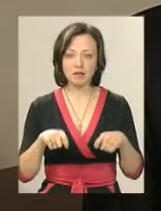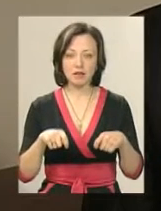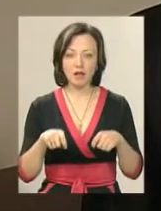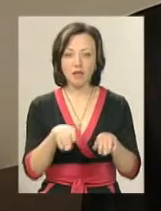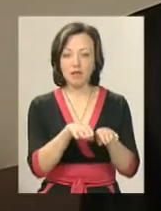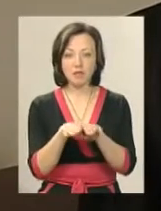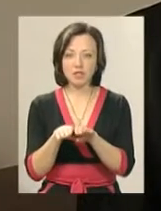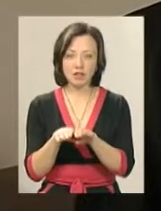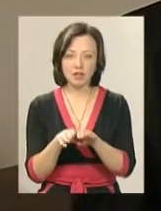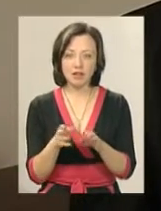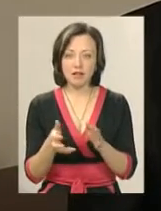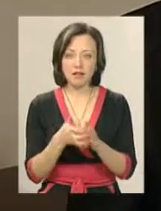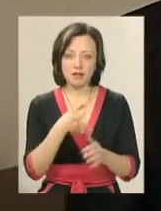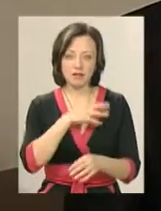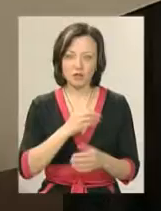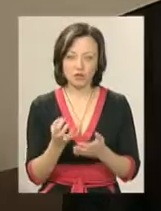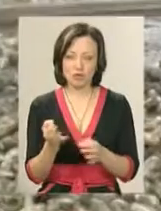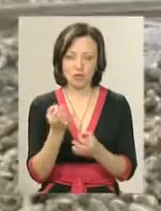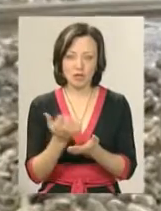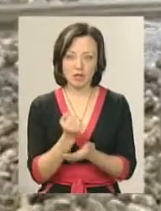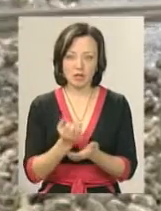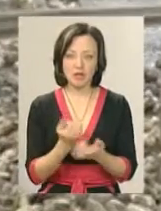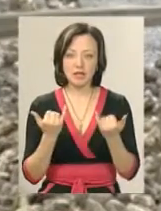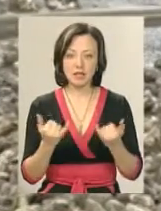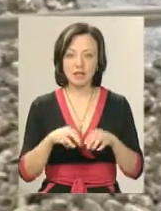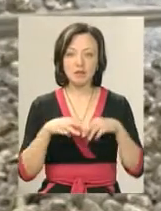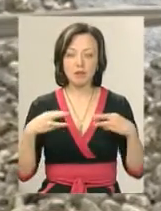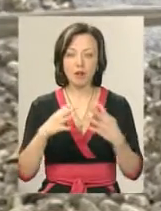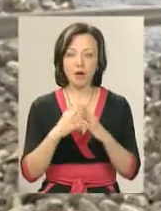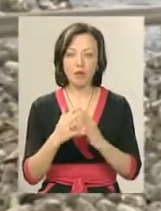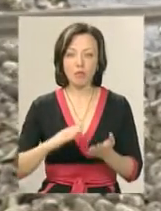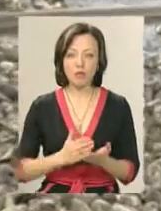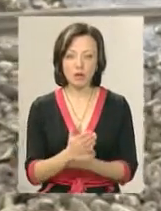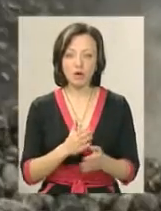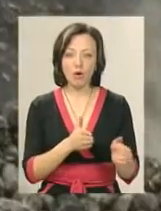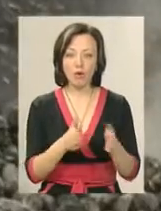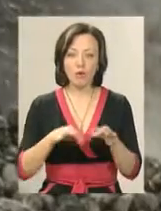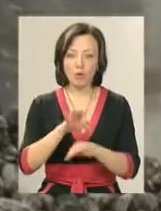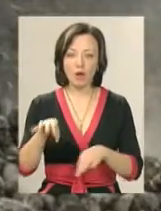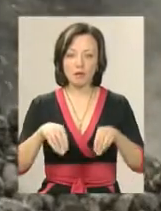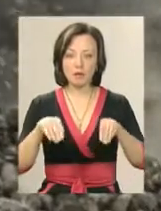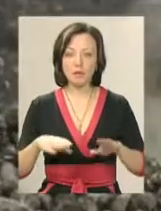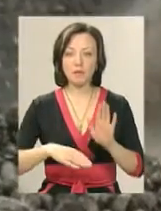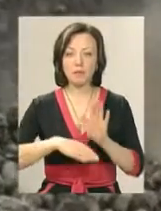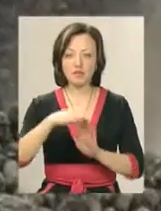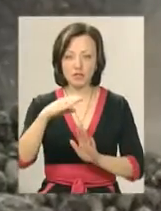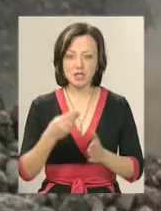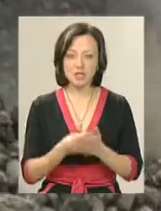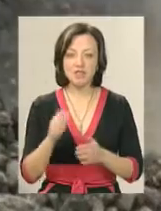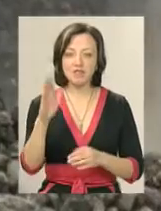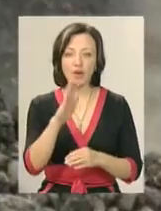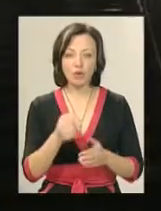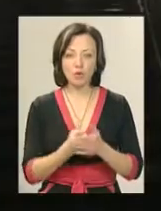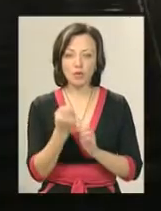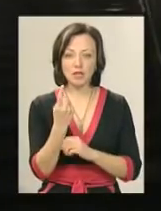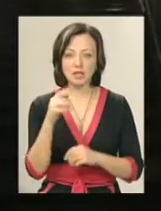рентабельності цей цукор. Майже нічого не заробляючи. Нині у Мінагрополітики готують проєкт постанови про підвищення мінімальних цін з вересня. До